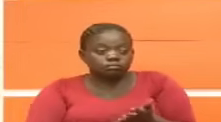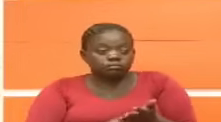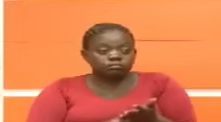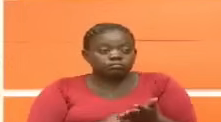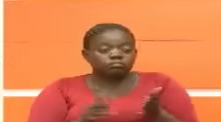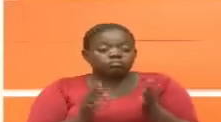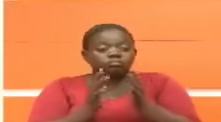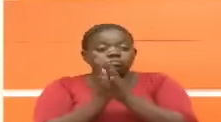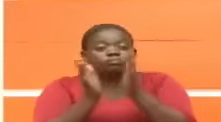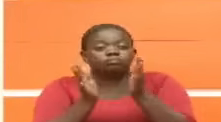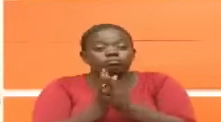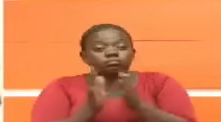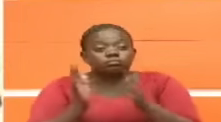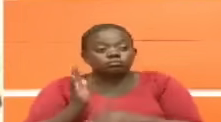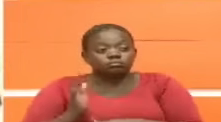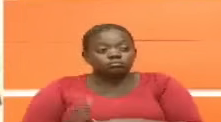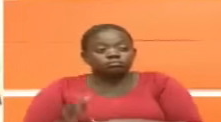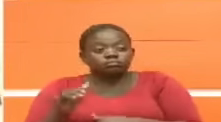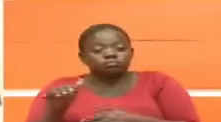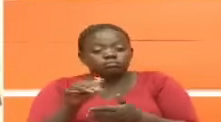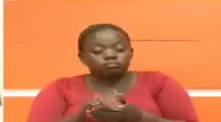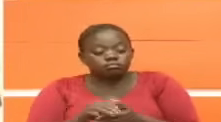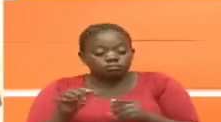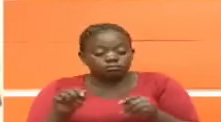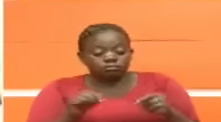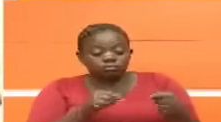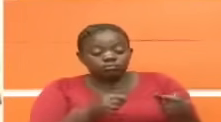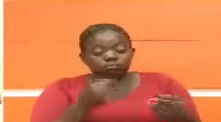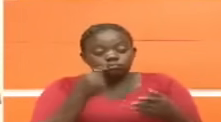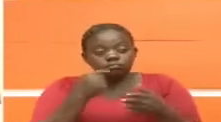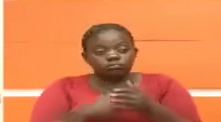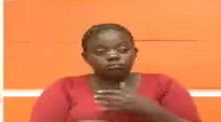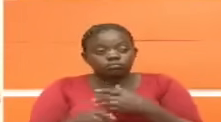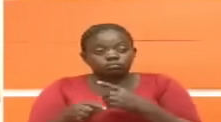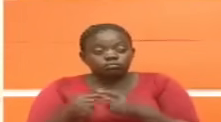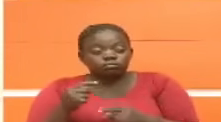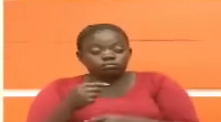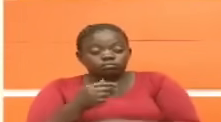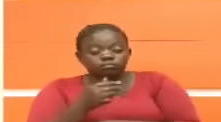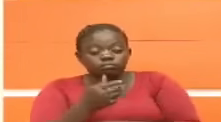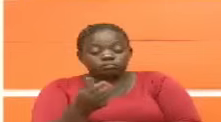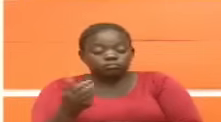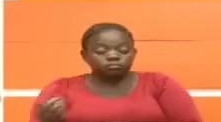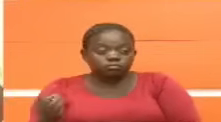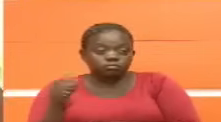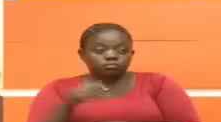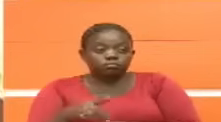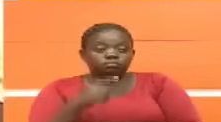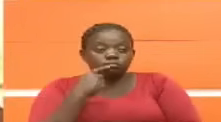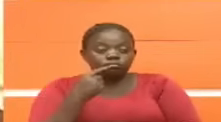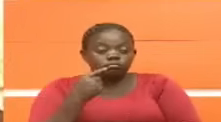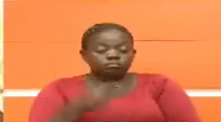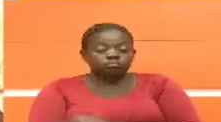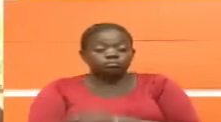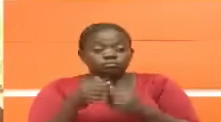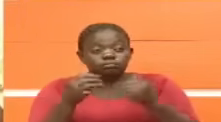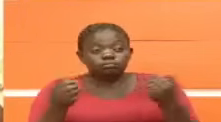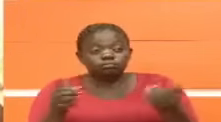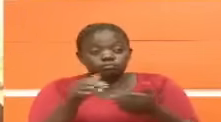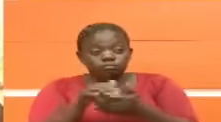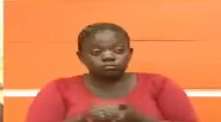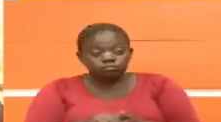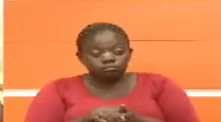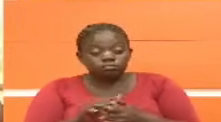Ono attottodde enneeyisa ya bba gw'alumiriza nti ye yatta abaana bano. Agambye nti abaana bba